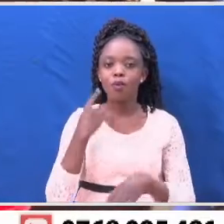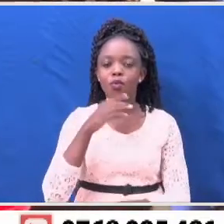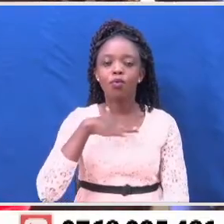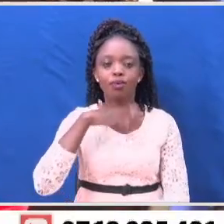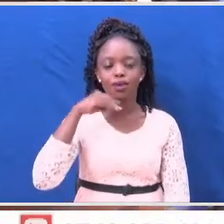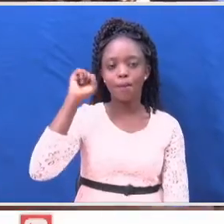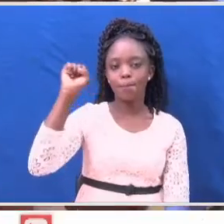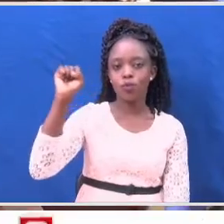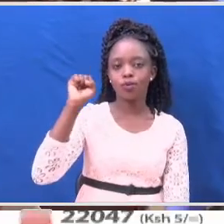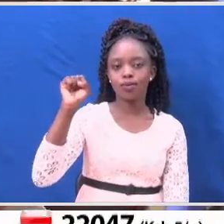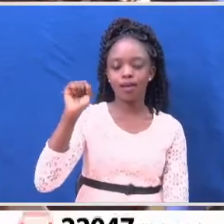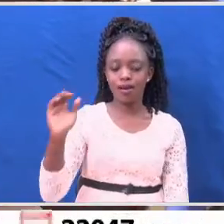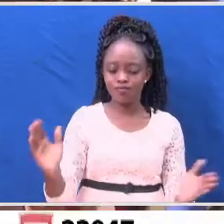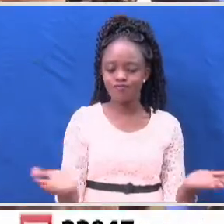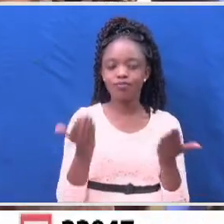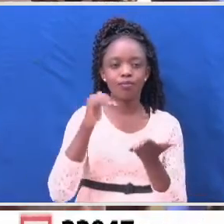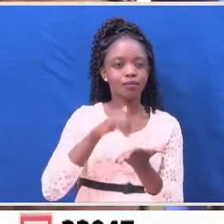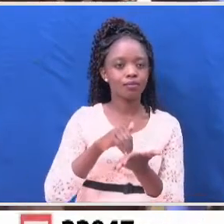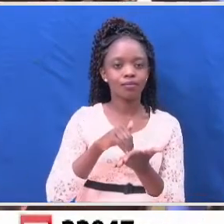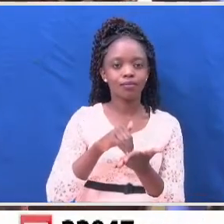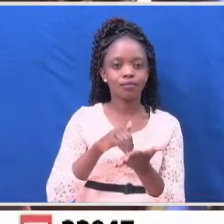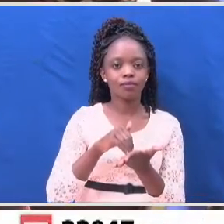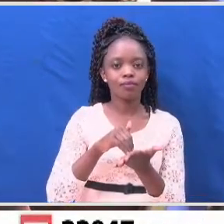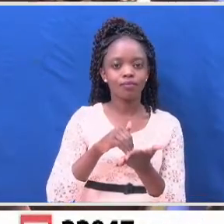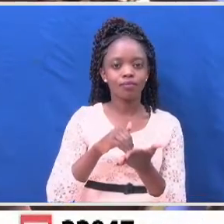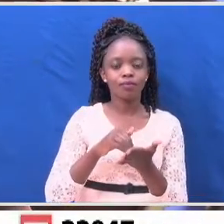kisiasa, unawafufua, unawapatia mwili ya bure.